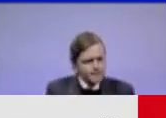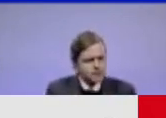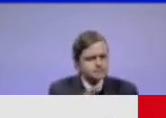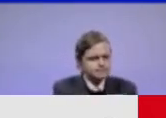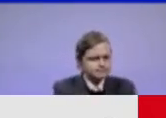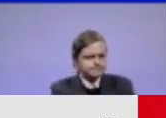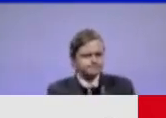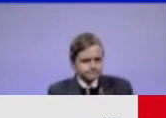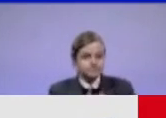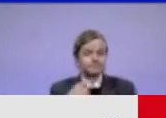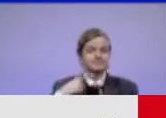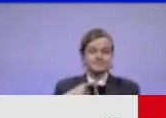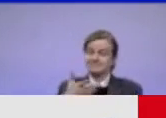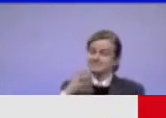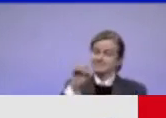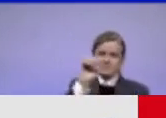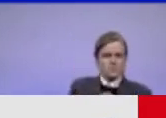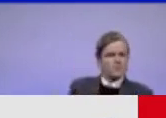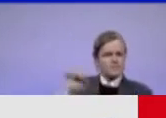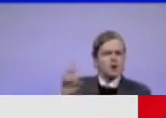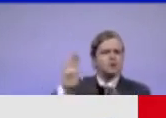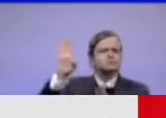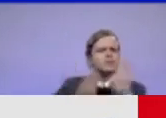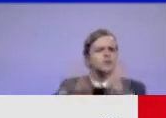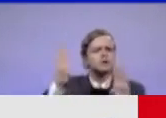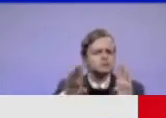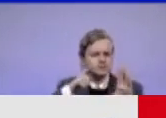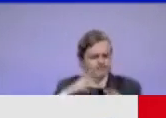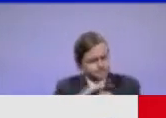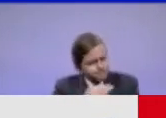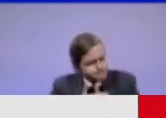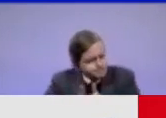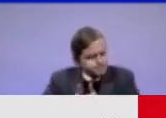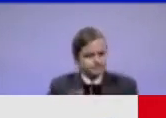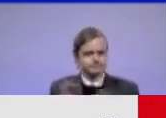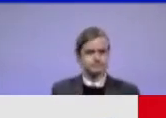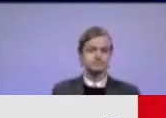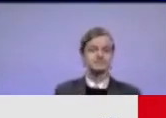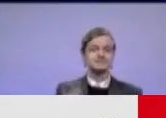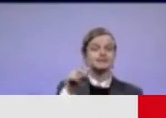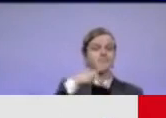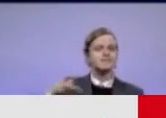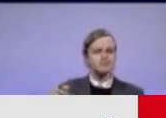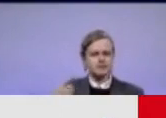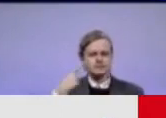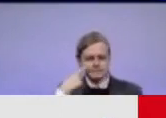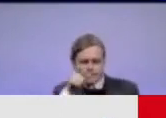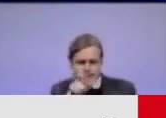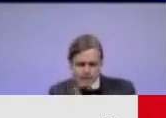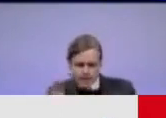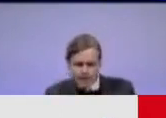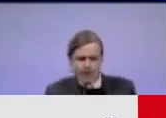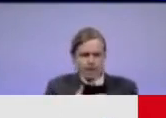păstrăm ordinea democratică europeană. PPE-ul este un partid al soluțiilor pragmatice care răspuns